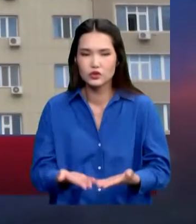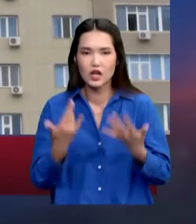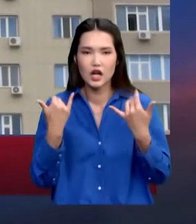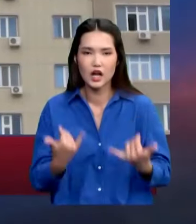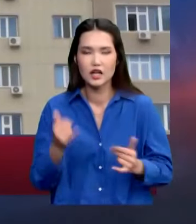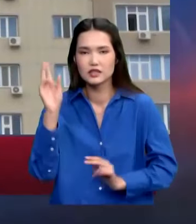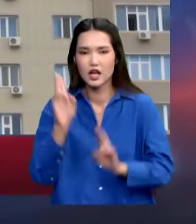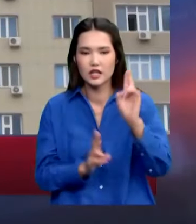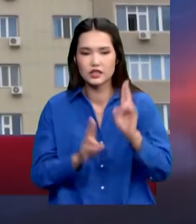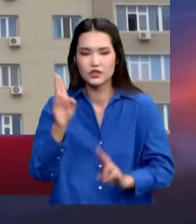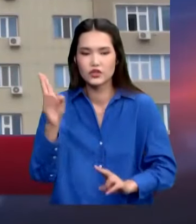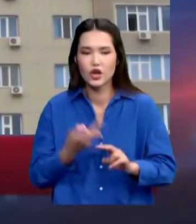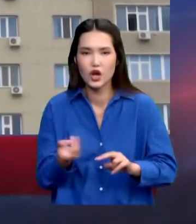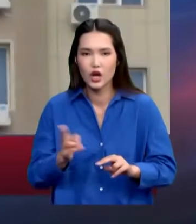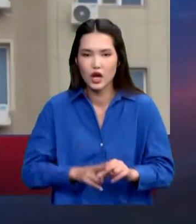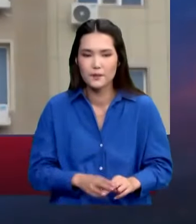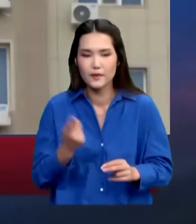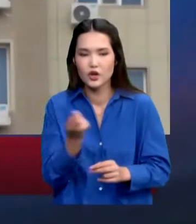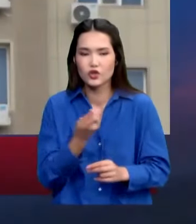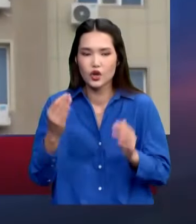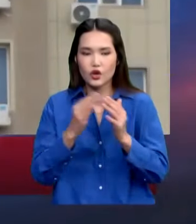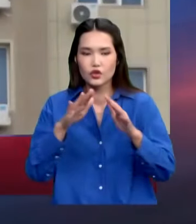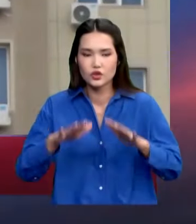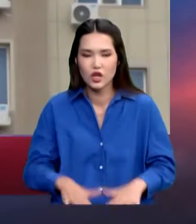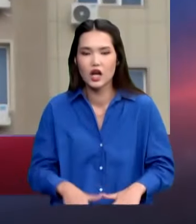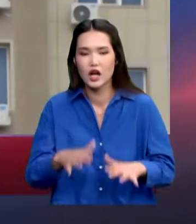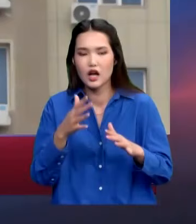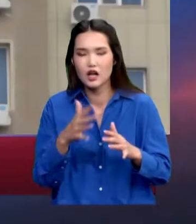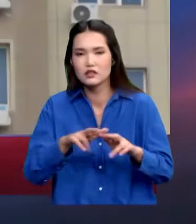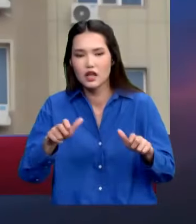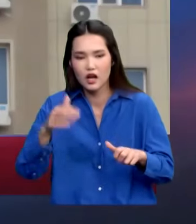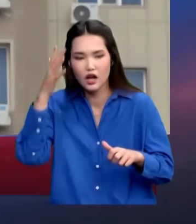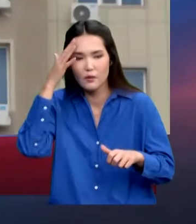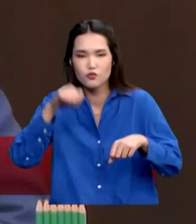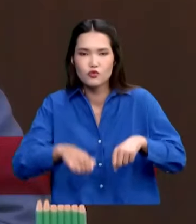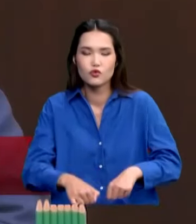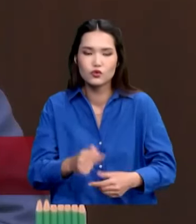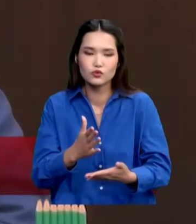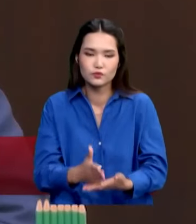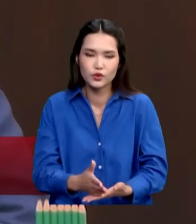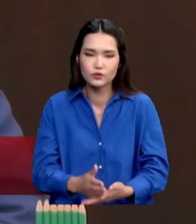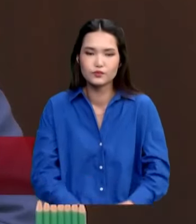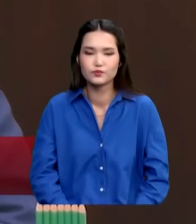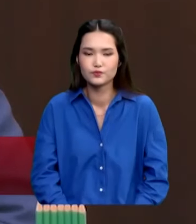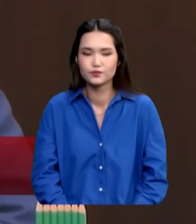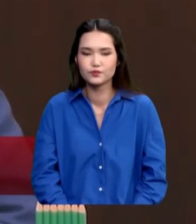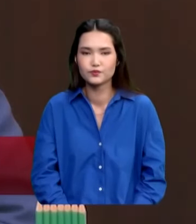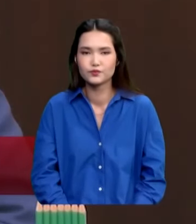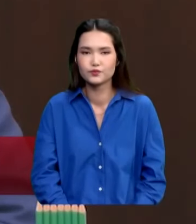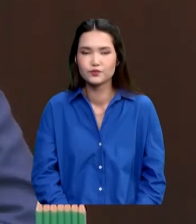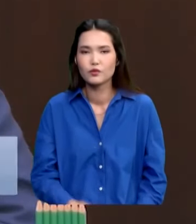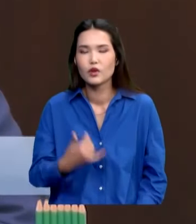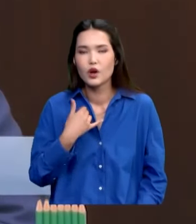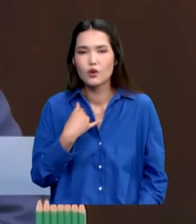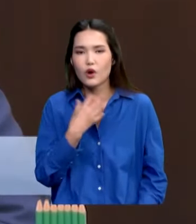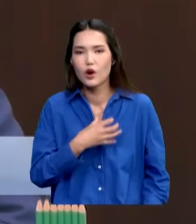қазіргі ережелер бойынша борышкердің жалғыз үйін банк қыс біткенде тәркілеуге құқылы. Әрине, бұл жерде енді ол